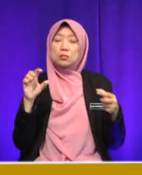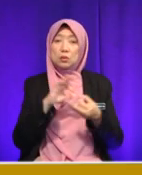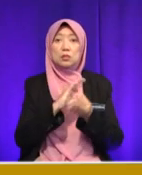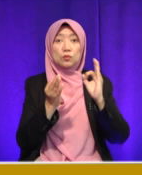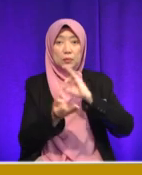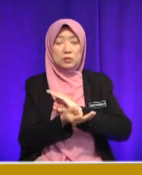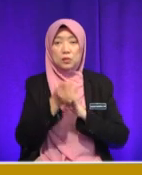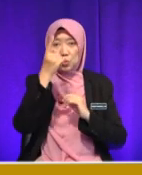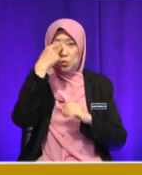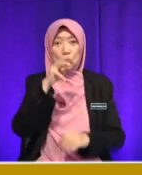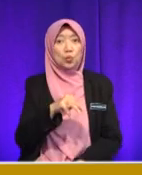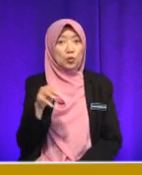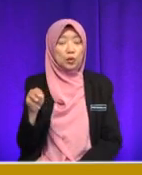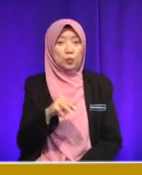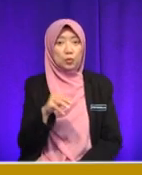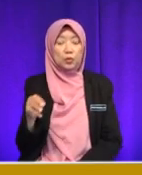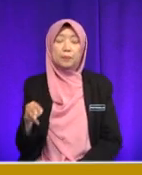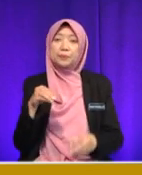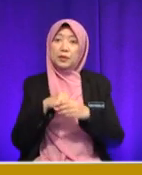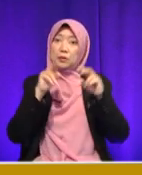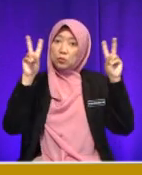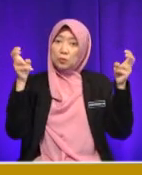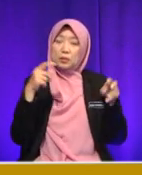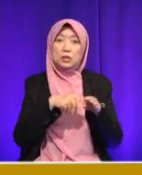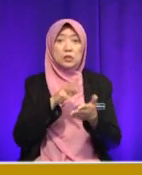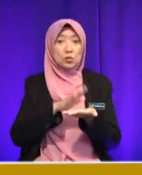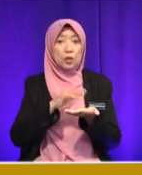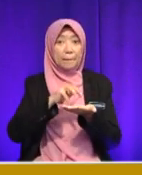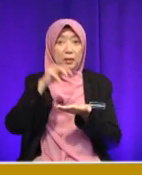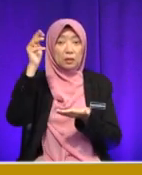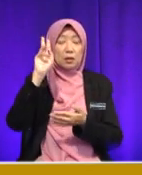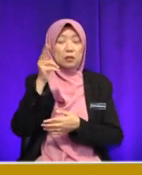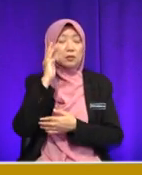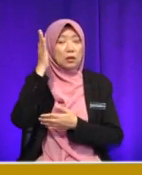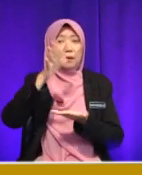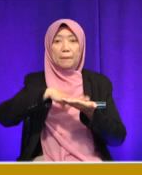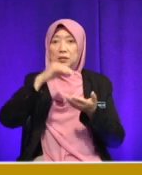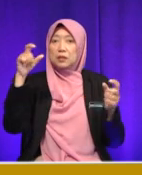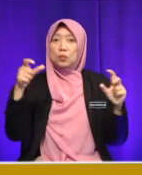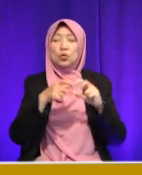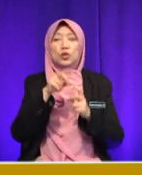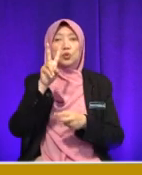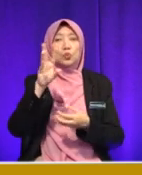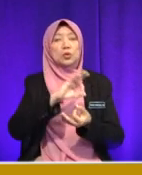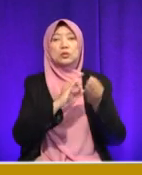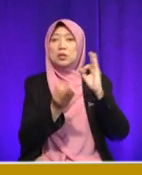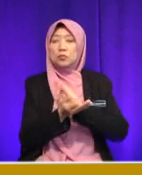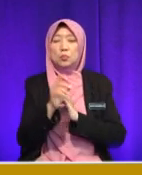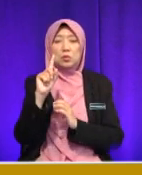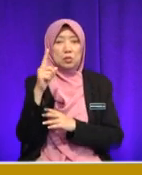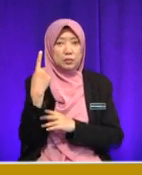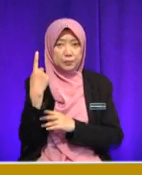Untuk murid-murid dalam topik anda di sekolah menengah, anda hanya akan belajar gabungan dua transformasi